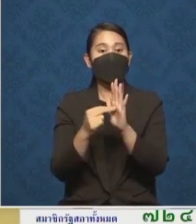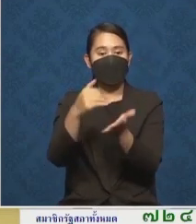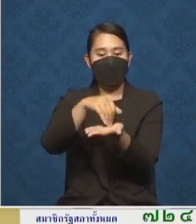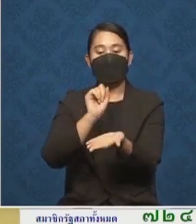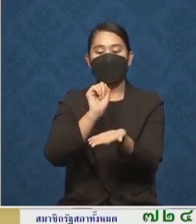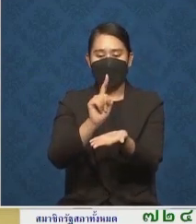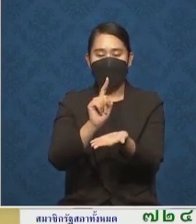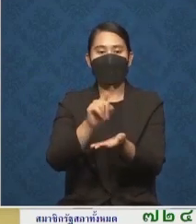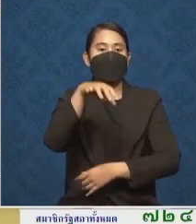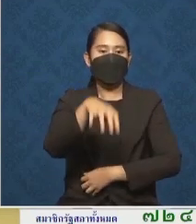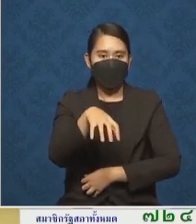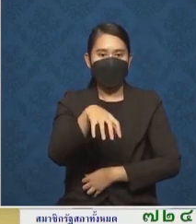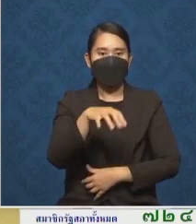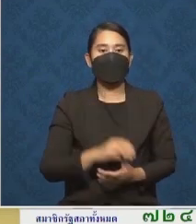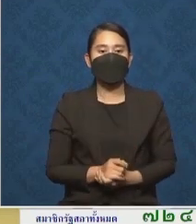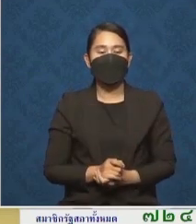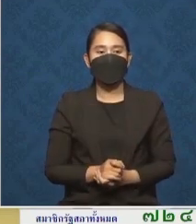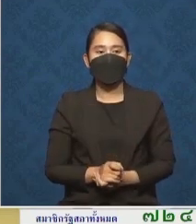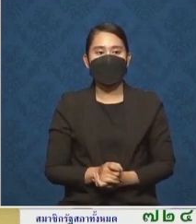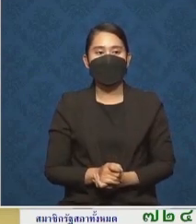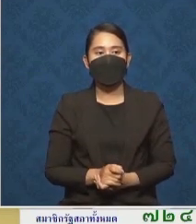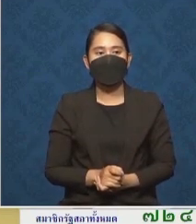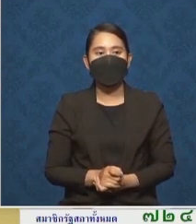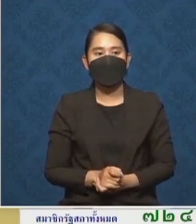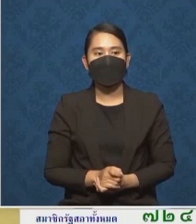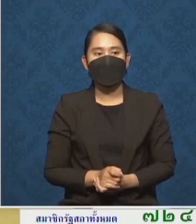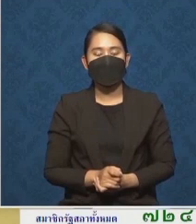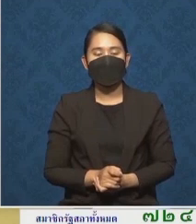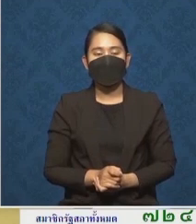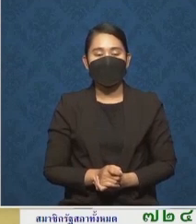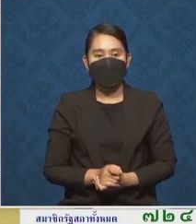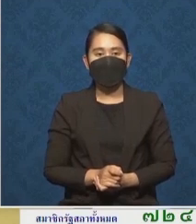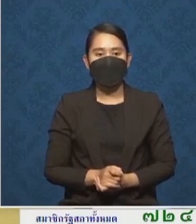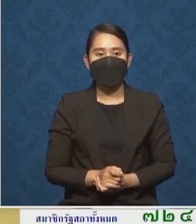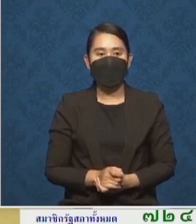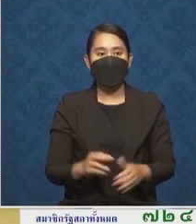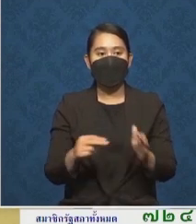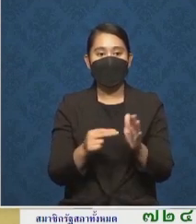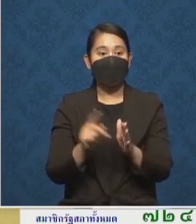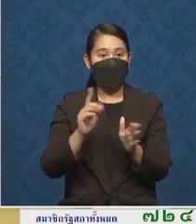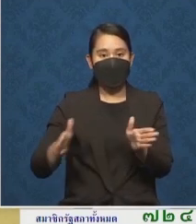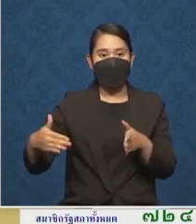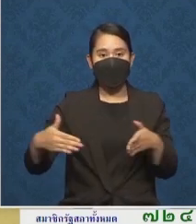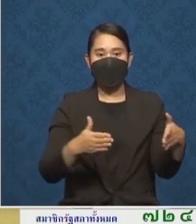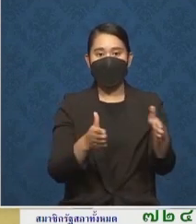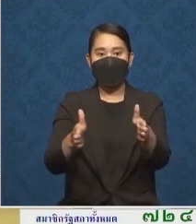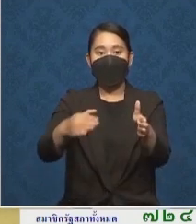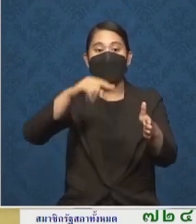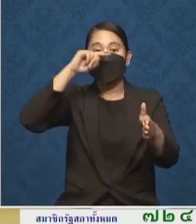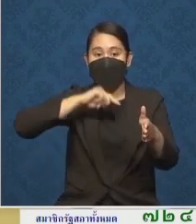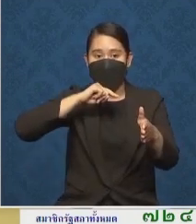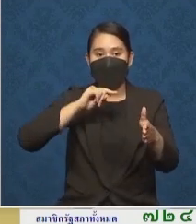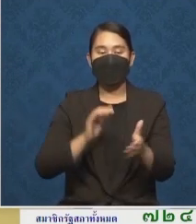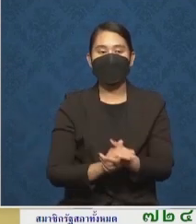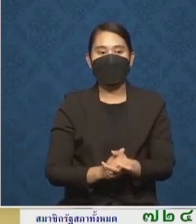ภูมิสฌาท์ซึ่งตรนั้นจะมีครองยผ่านครองไทยจะผ่าน